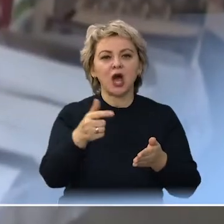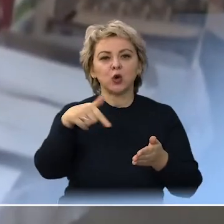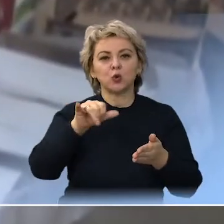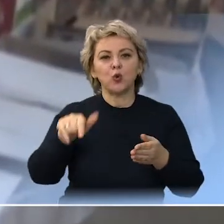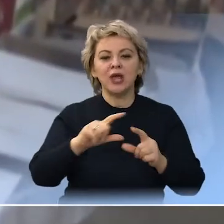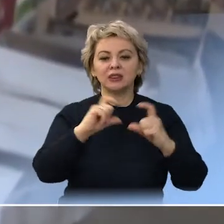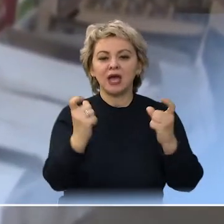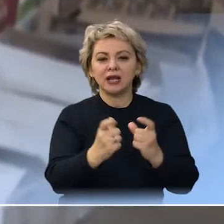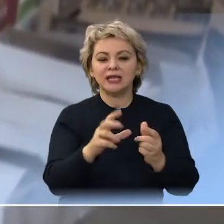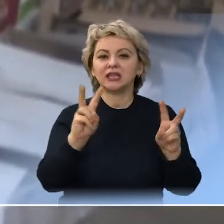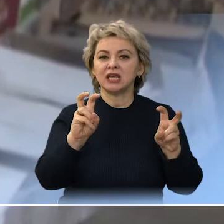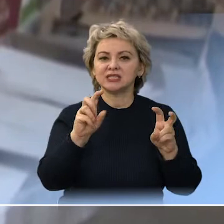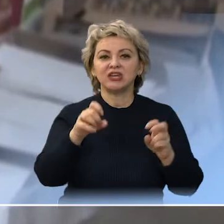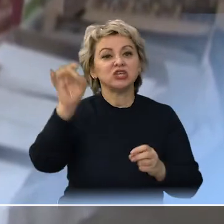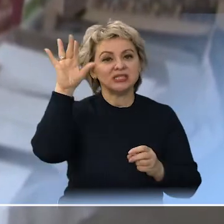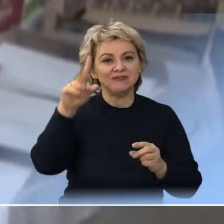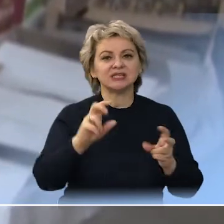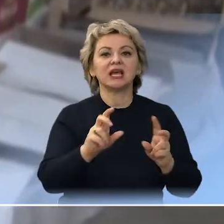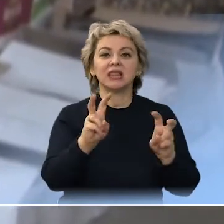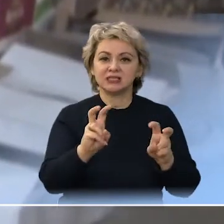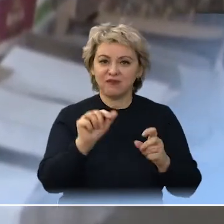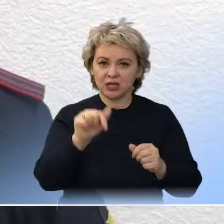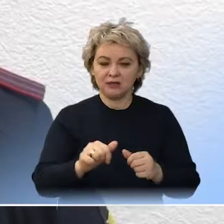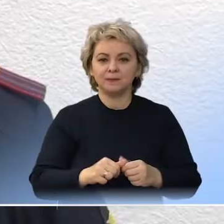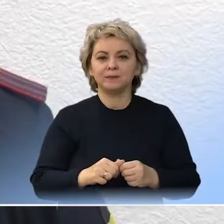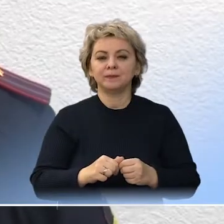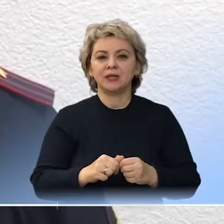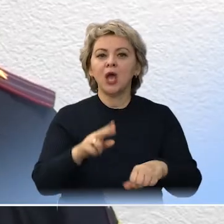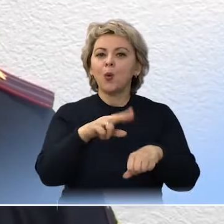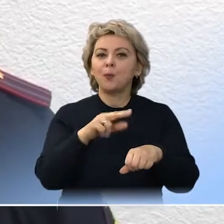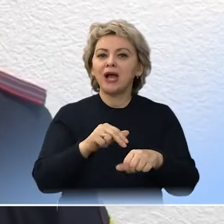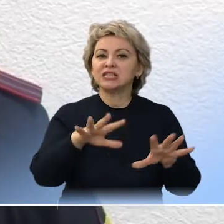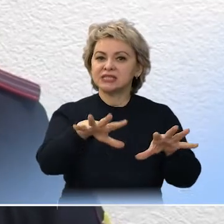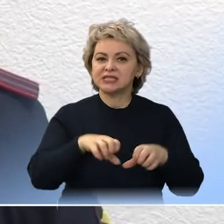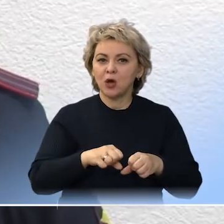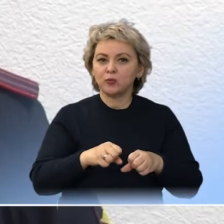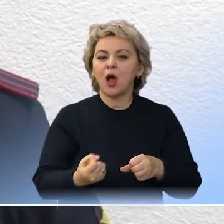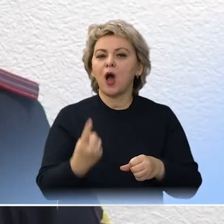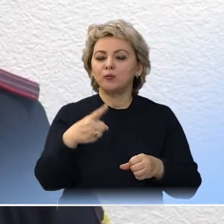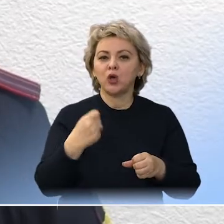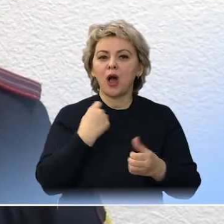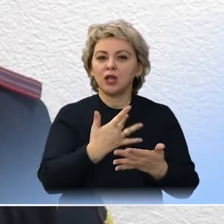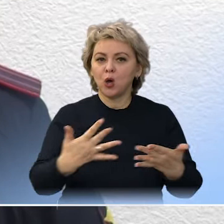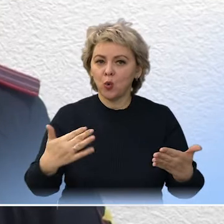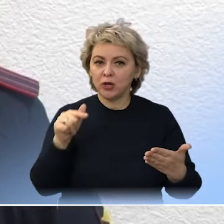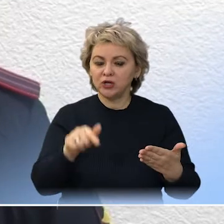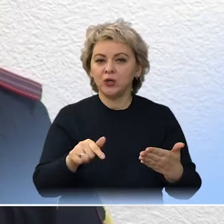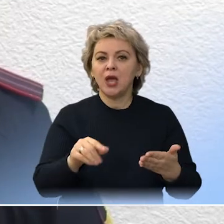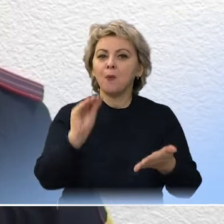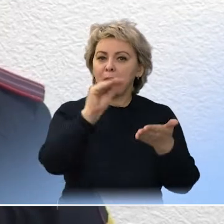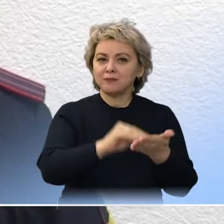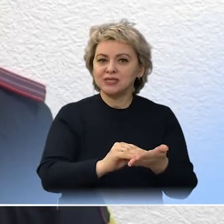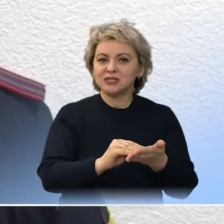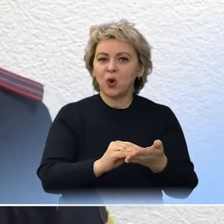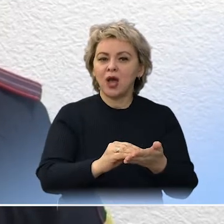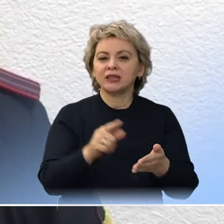также наклейки с наименованием известных брендов. Полицейские изъяли обнаруженную алкогольную продукцию и поместили